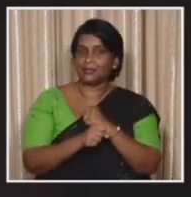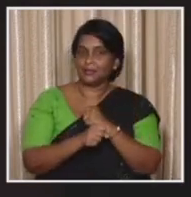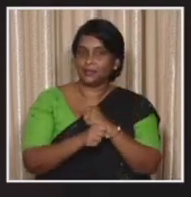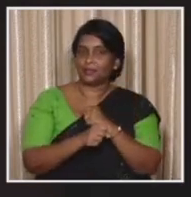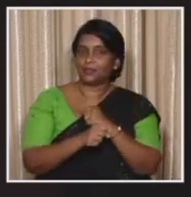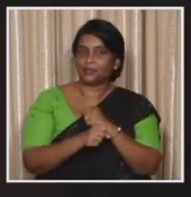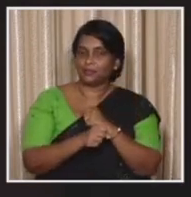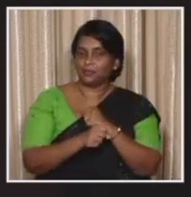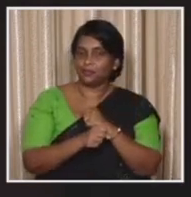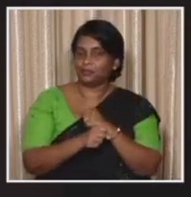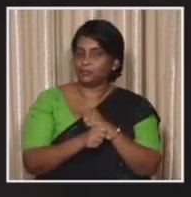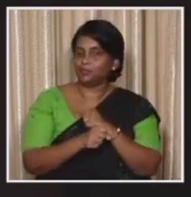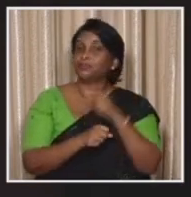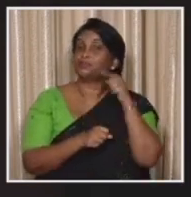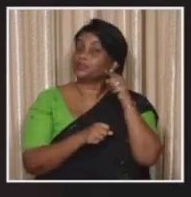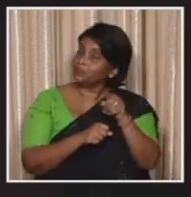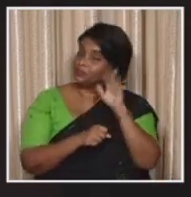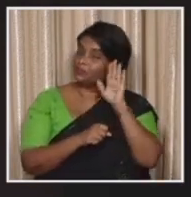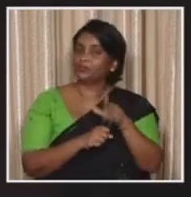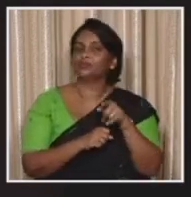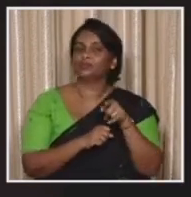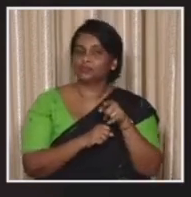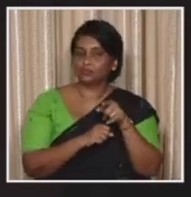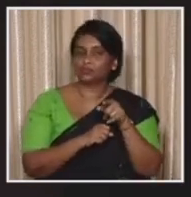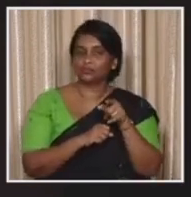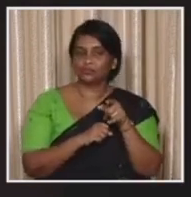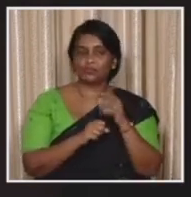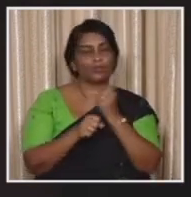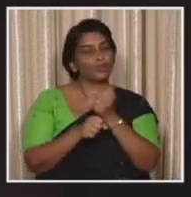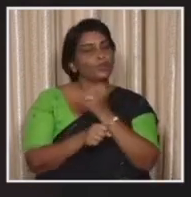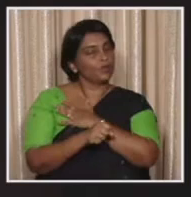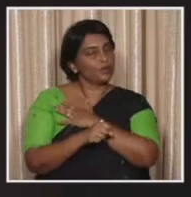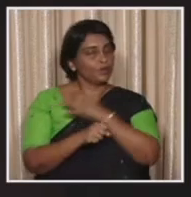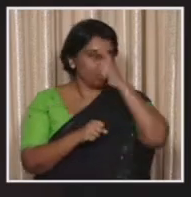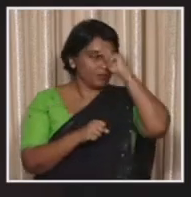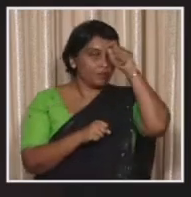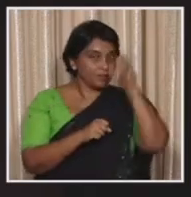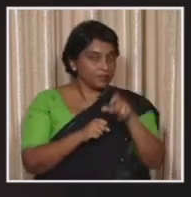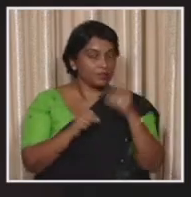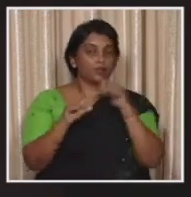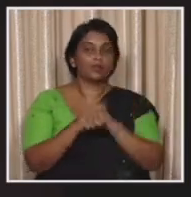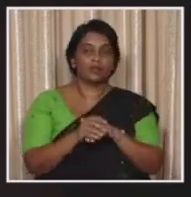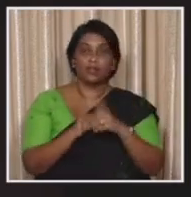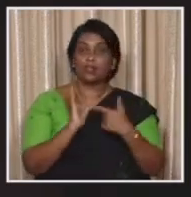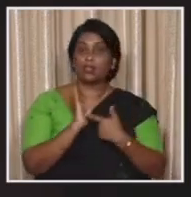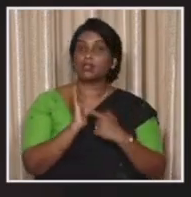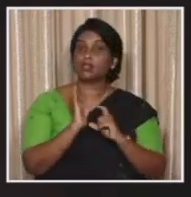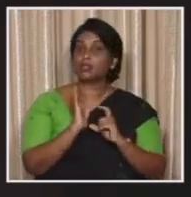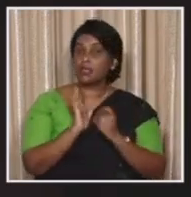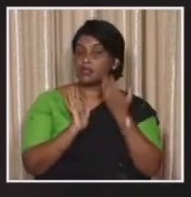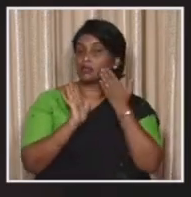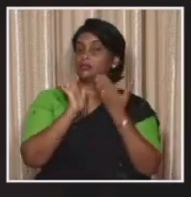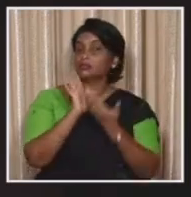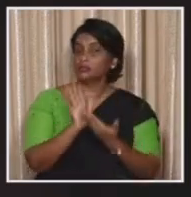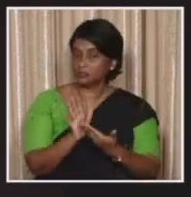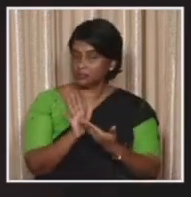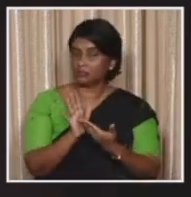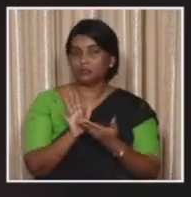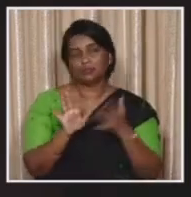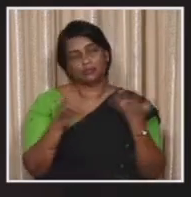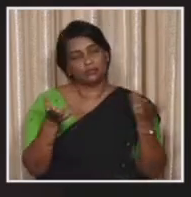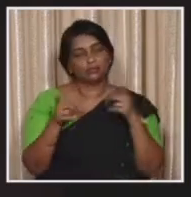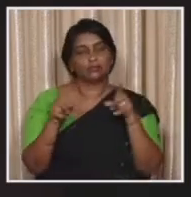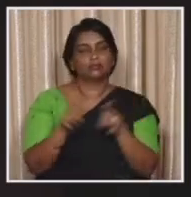මේ ඒ වුණාට ගෝඨාභය මහත්තයා ඇවිල්ලා මේ රටේ තාක්ෂණයේ අඳුනලා දීීමේ කෙසේ